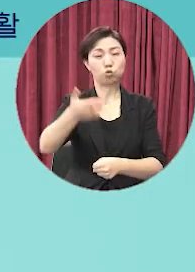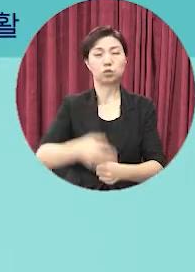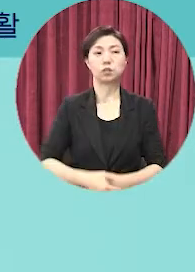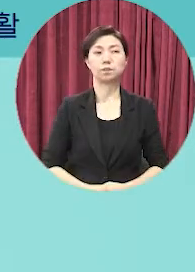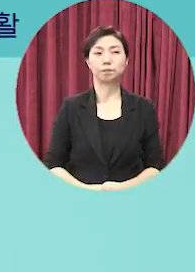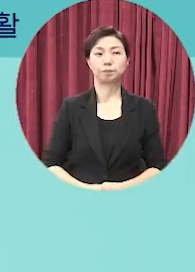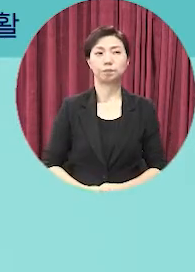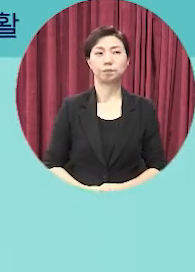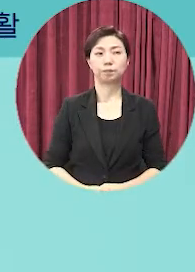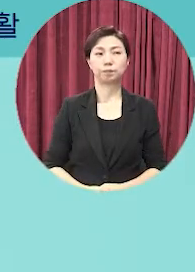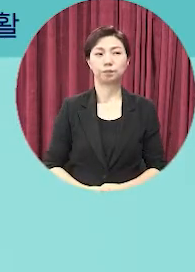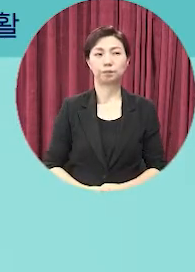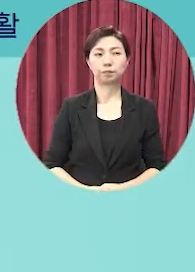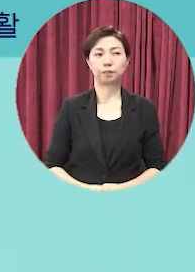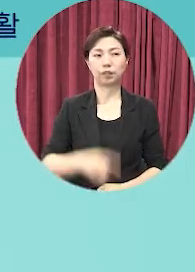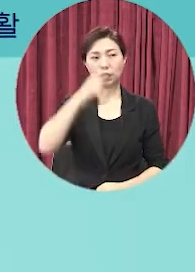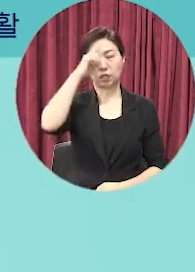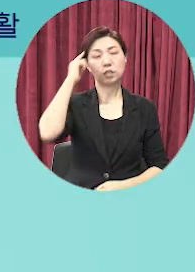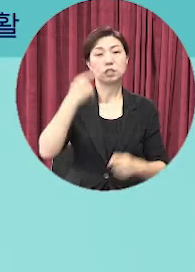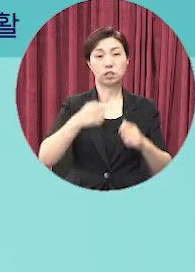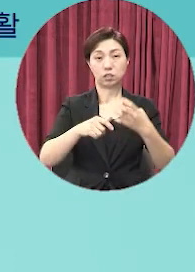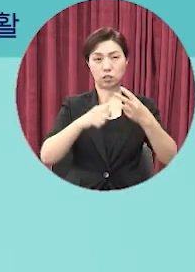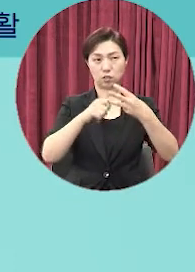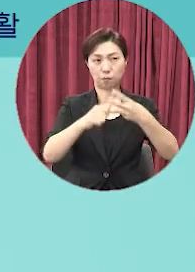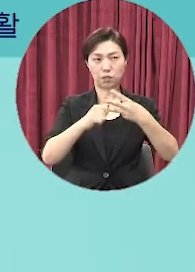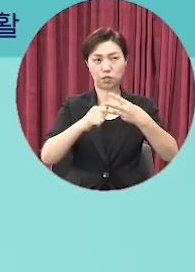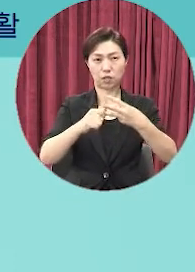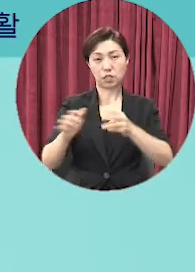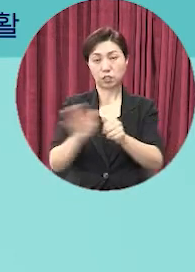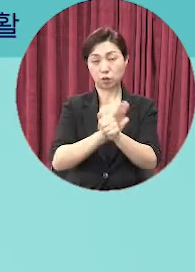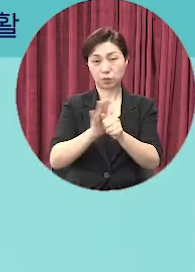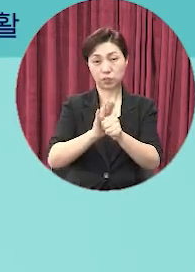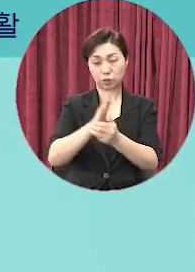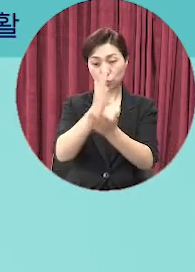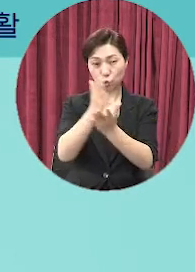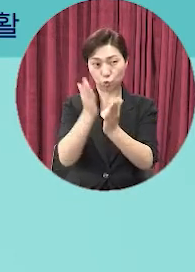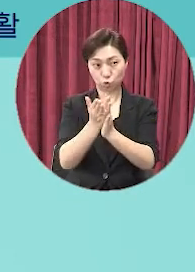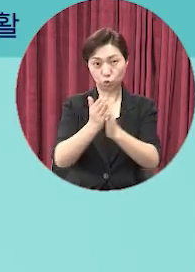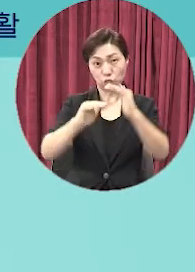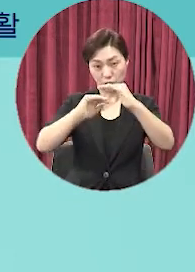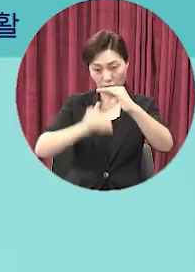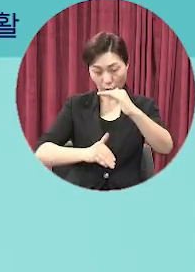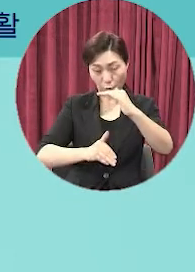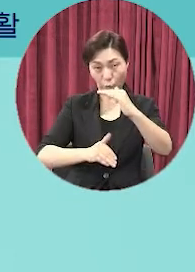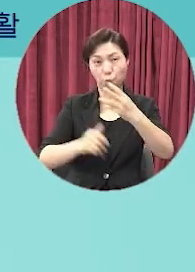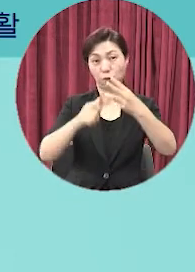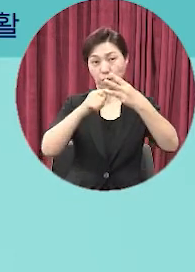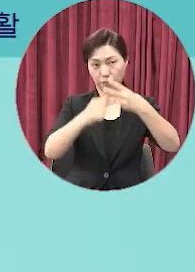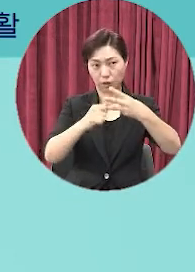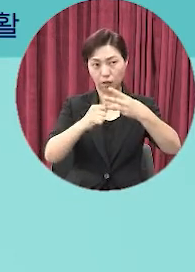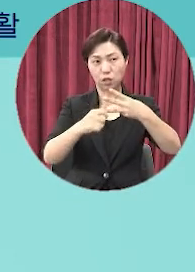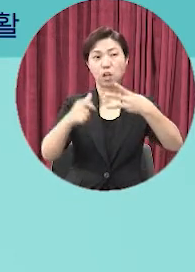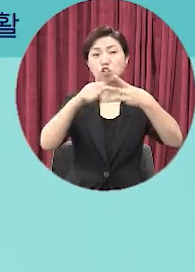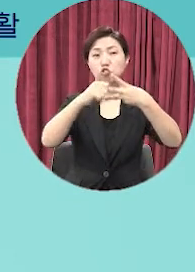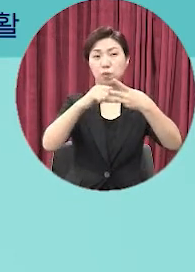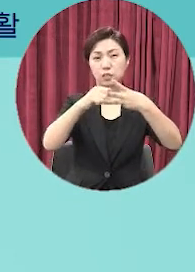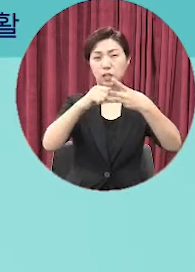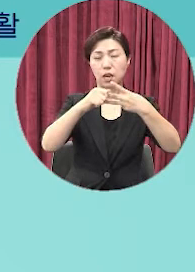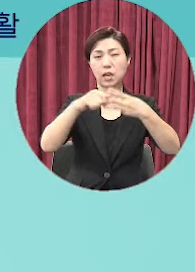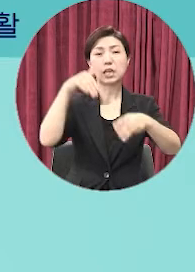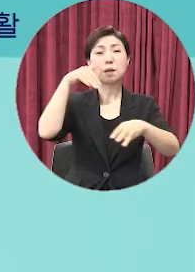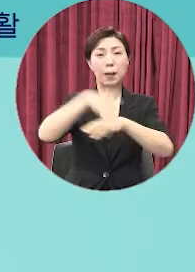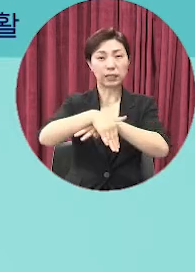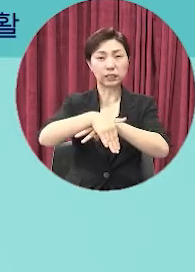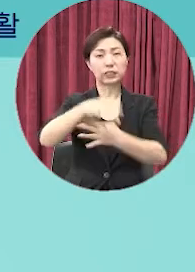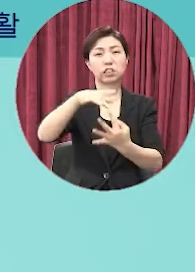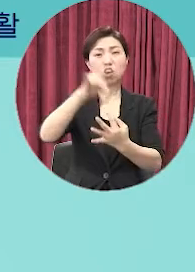종류하고 또 그 내용에 따라서 분류를 한 다음에 어떤 방식으로 첫 번째는 대면 방식 또는 비대면 방식, 두